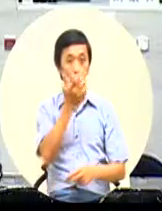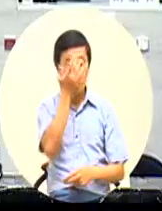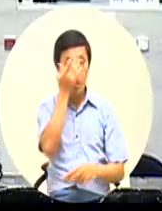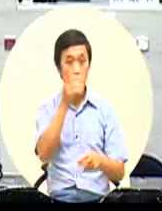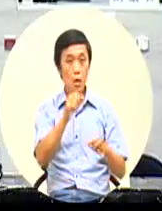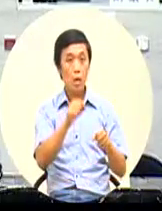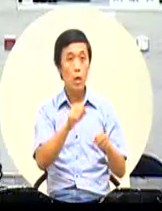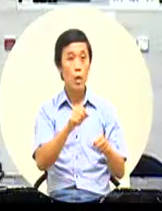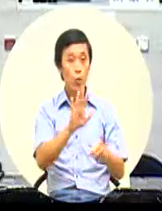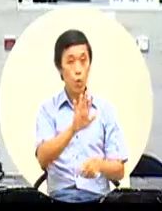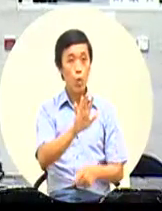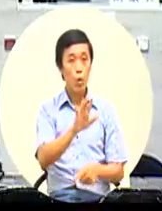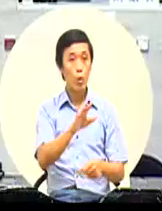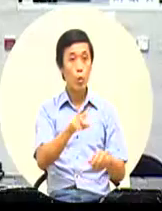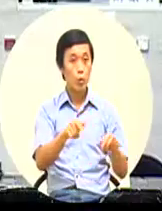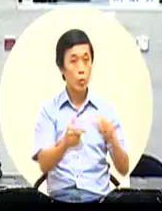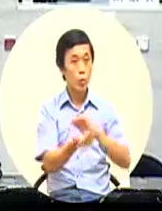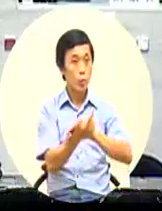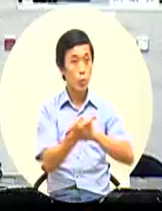理。